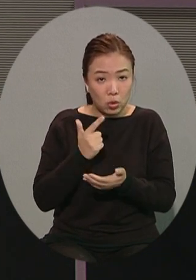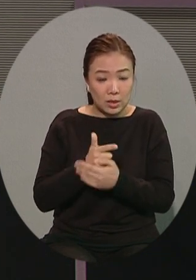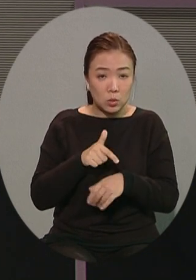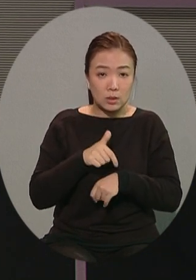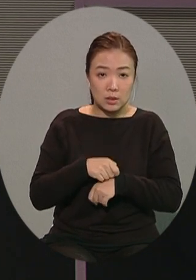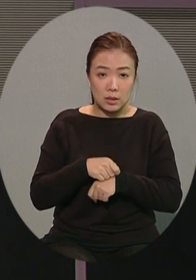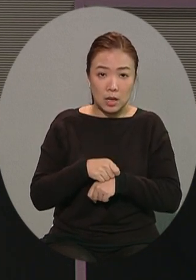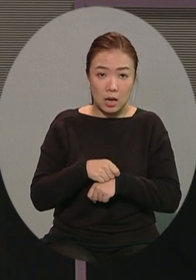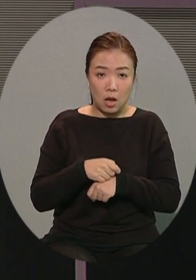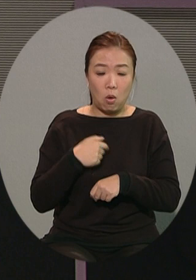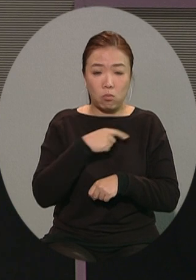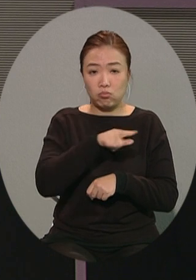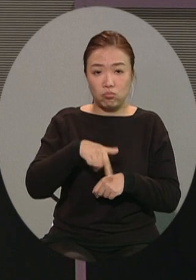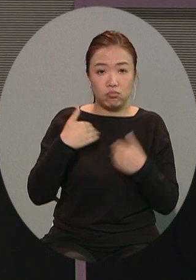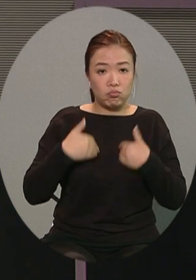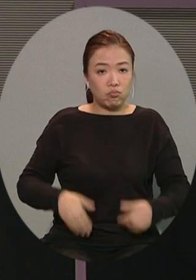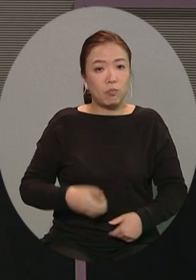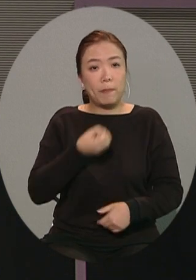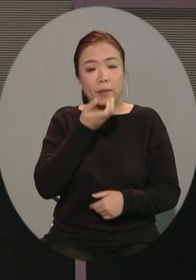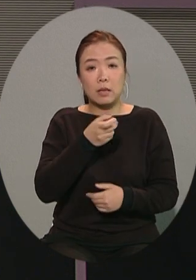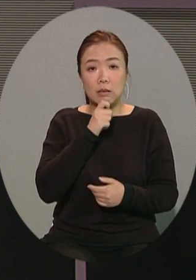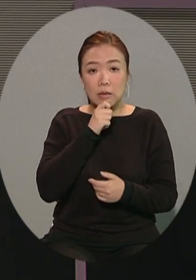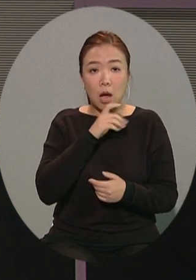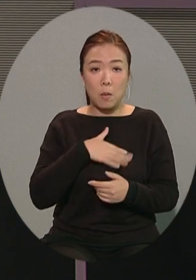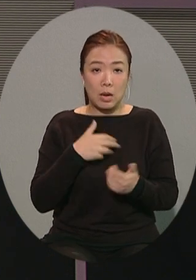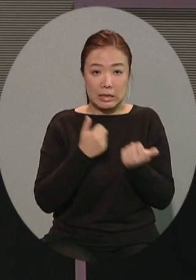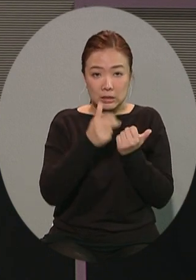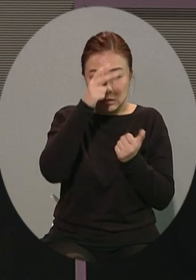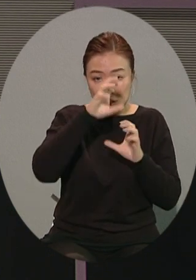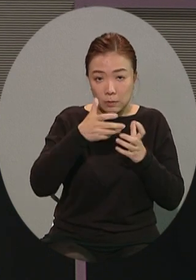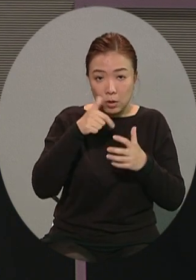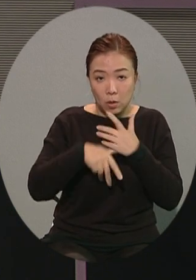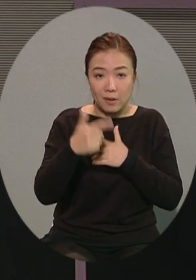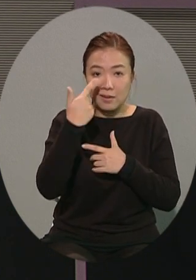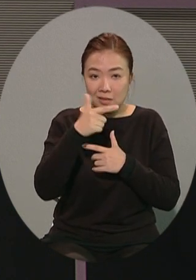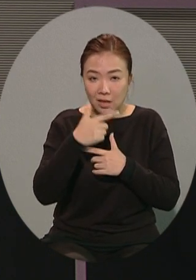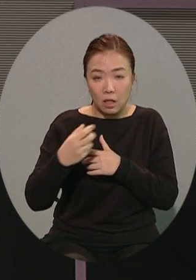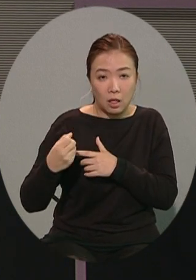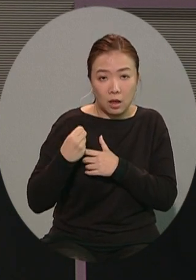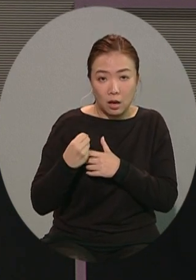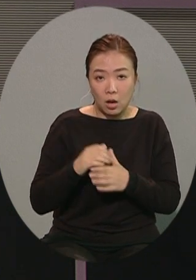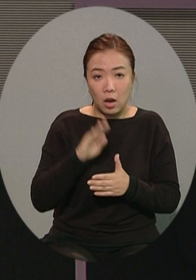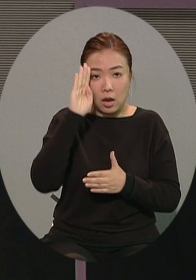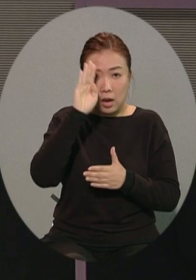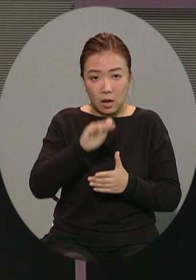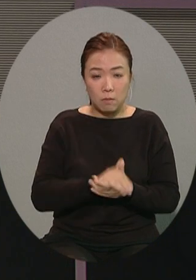係有我哋嘅立場。我哋係建制派裏邊嘅建設新力量，我哋希望可